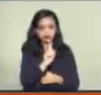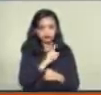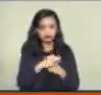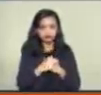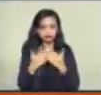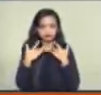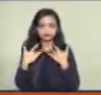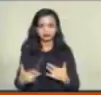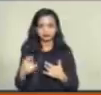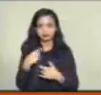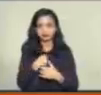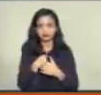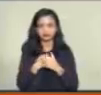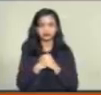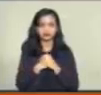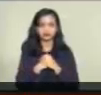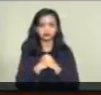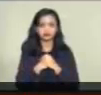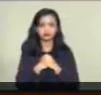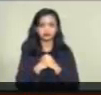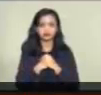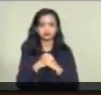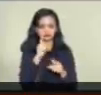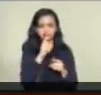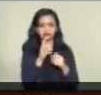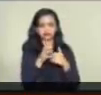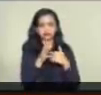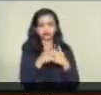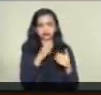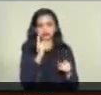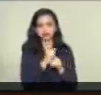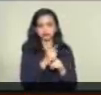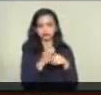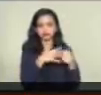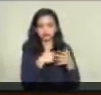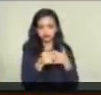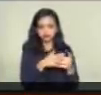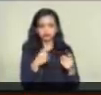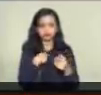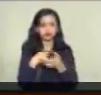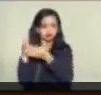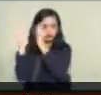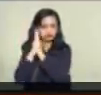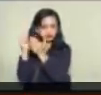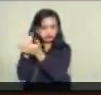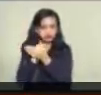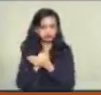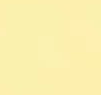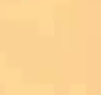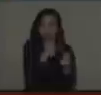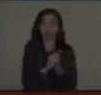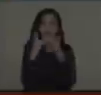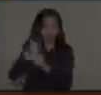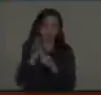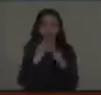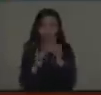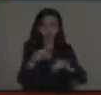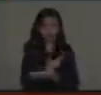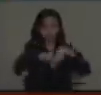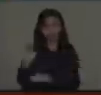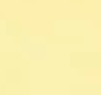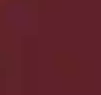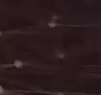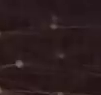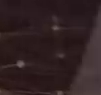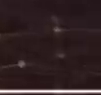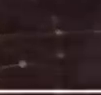eh. Depresa ko. Di bali, nagpatulog mo kinisarapin nga. Kasi tayo problema.